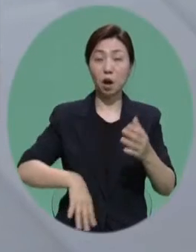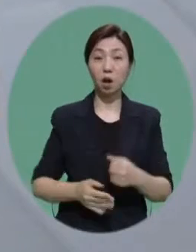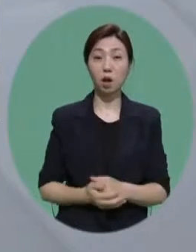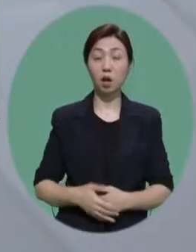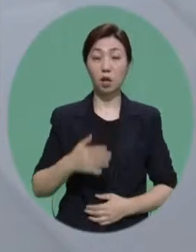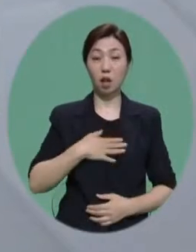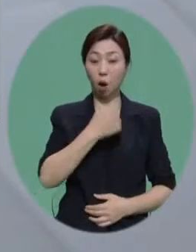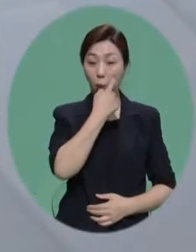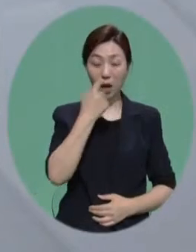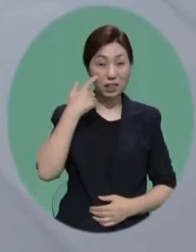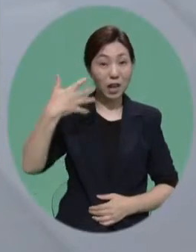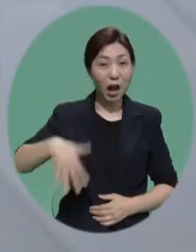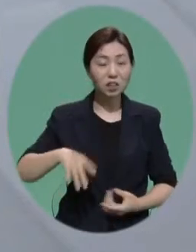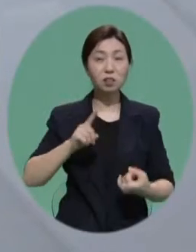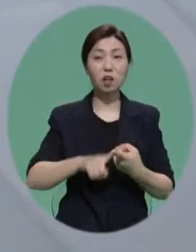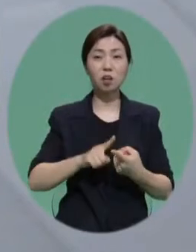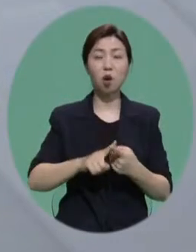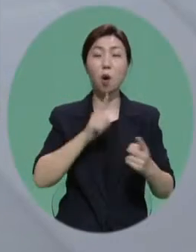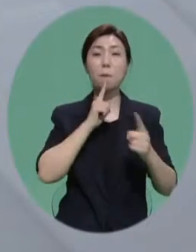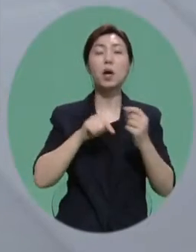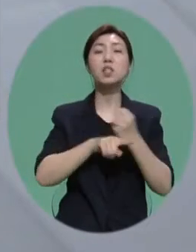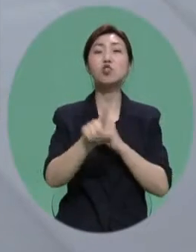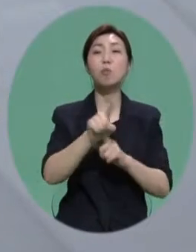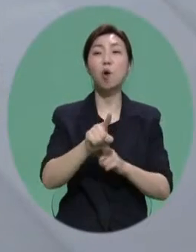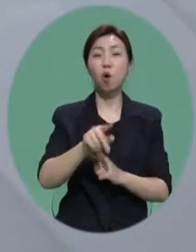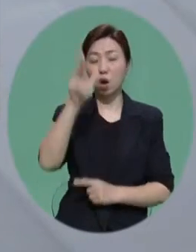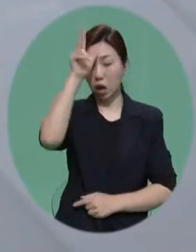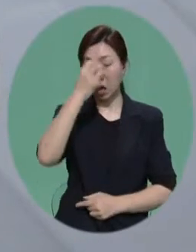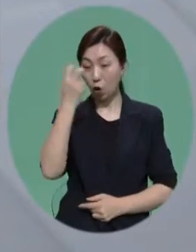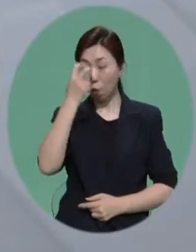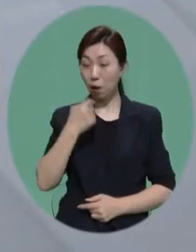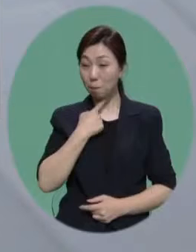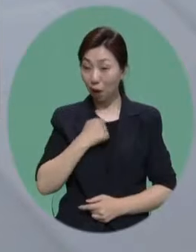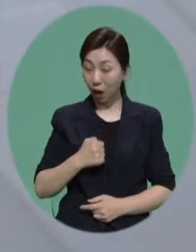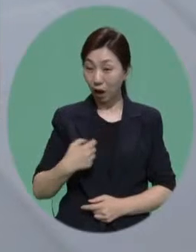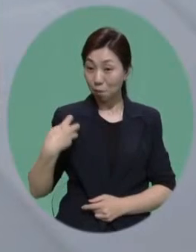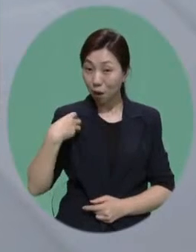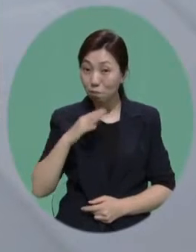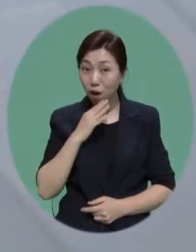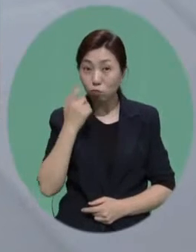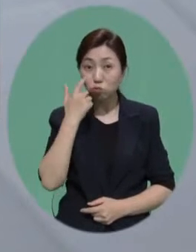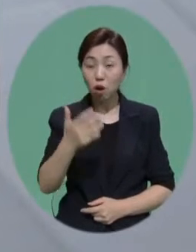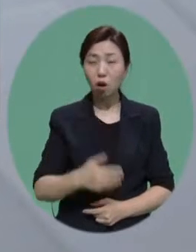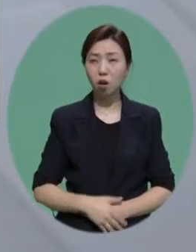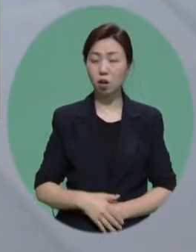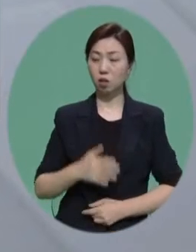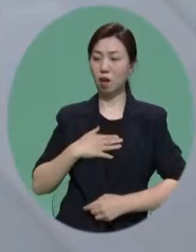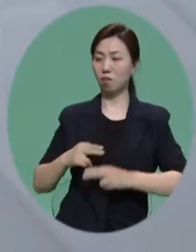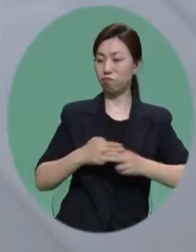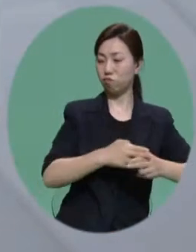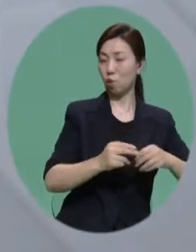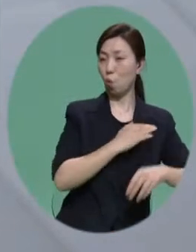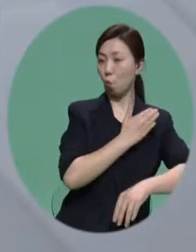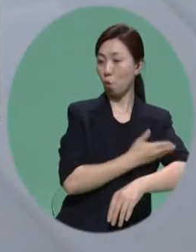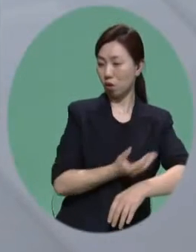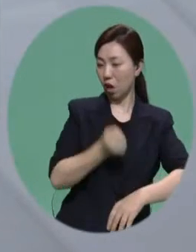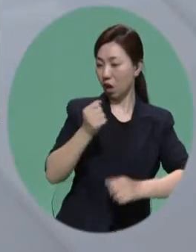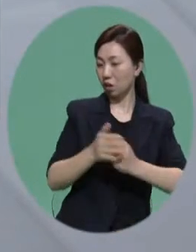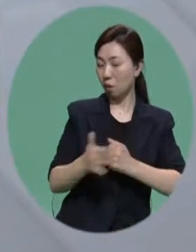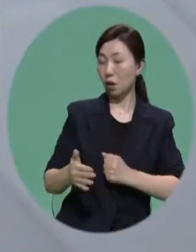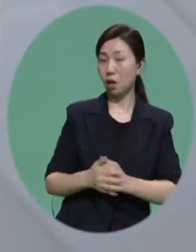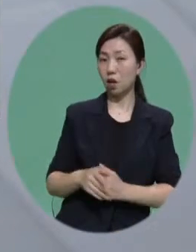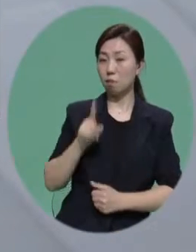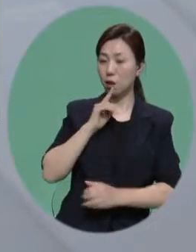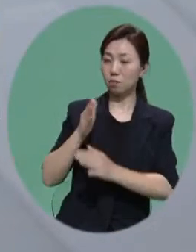얘기는 그렇게 근거를 주시니까 검사를 하러 개헌 하세요 제주도 꺼니까 그 그 얘기는 기자들이 다